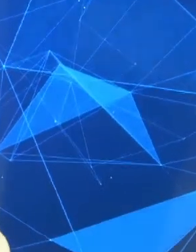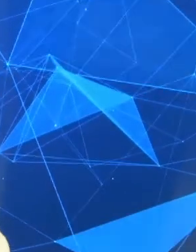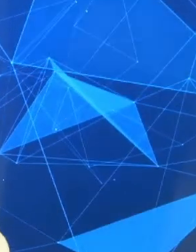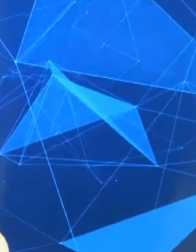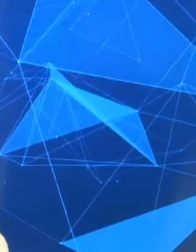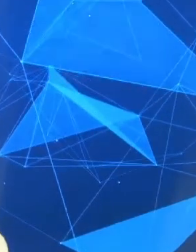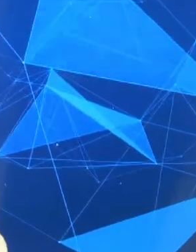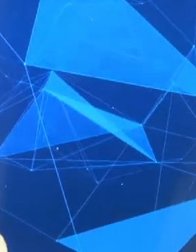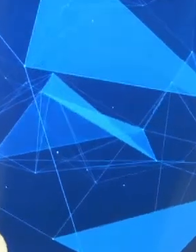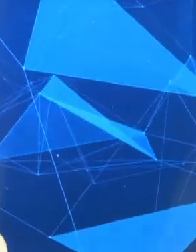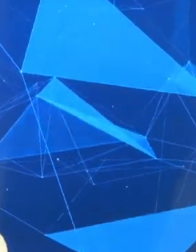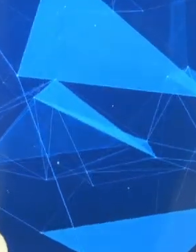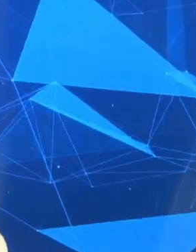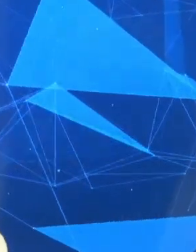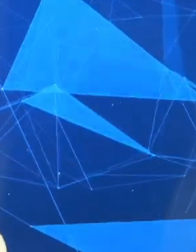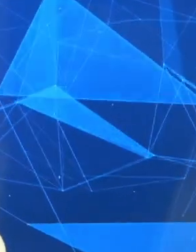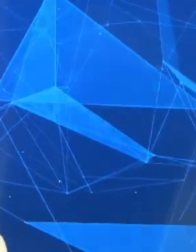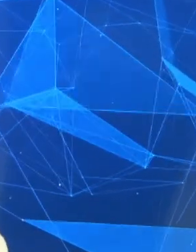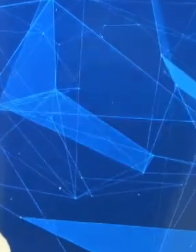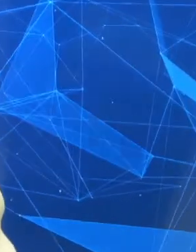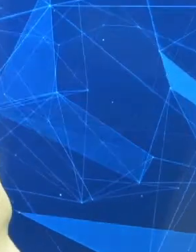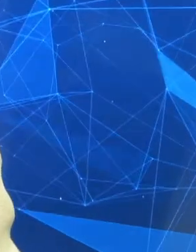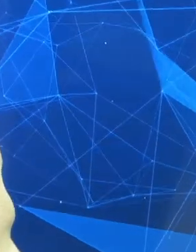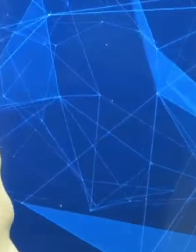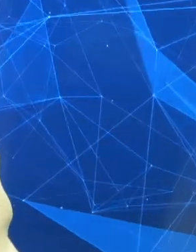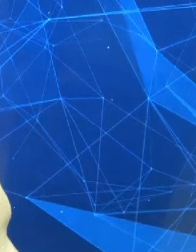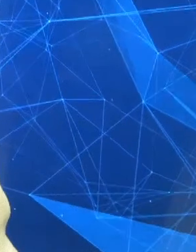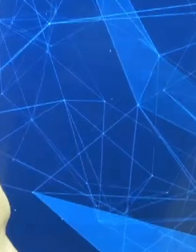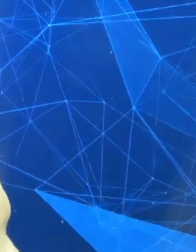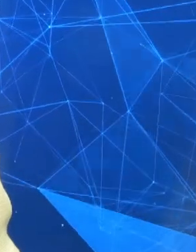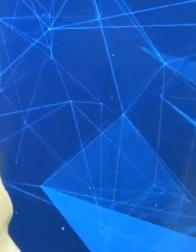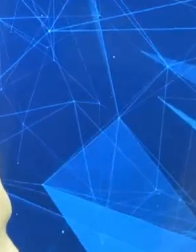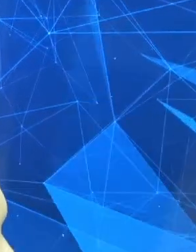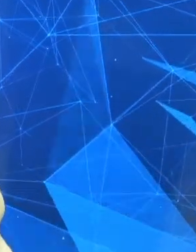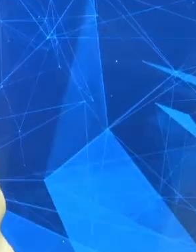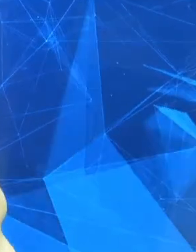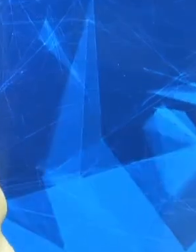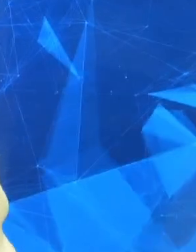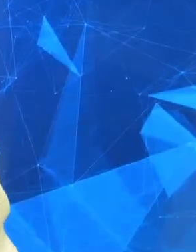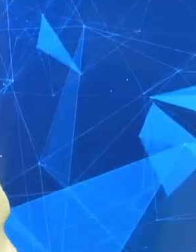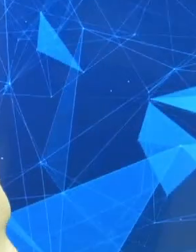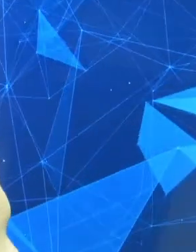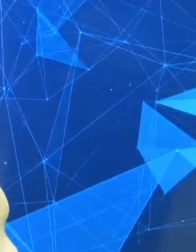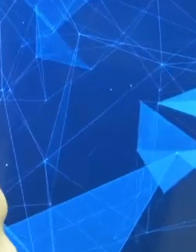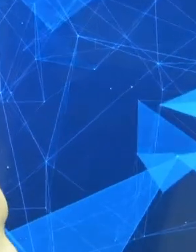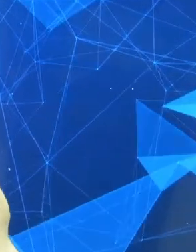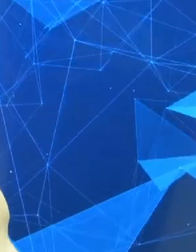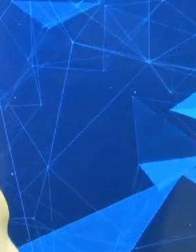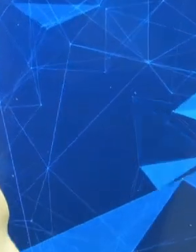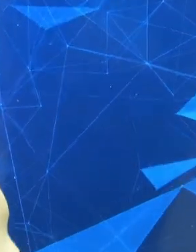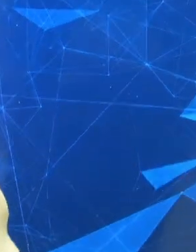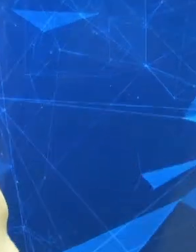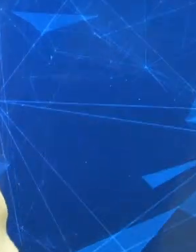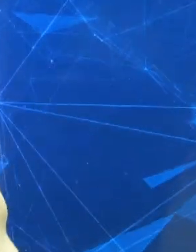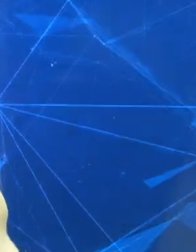μονάχα ο Δήμος Νέας Προποντίδας, λόγω αύξησης κρουσμάτων, όπως ανακοίνωσε ο κύριος Χαρδαλιάς στην τακτική ενημέρωση.